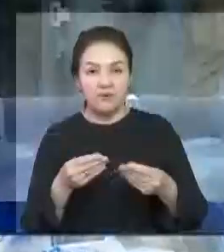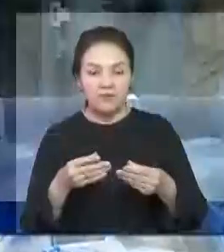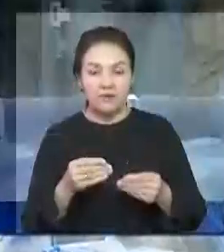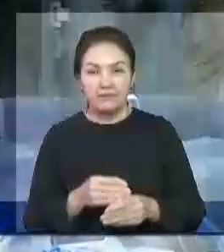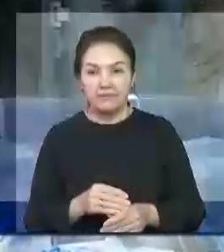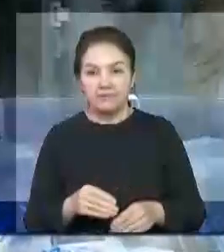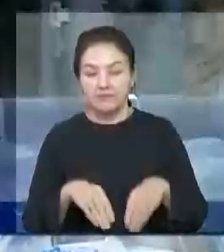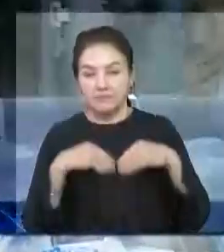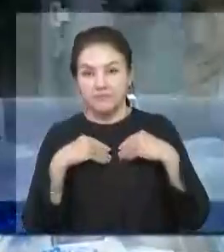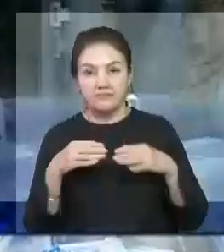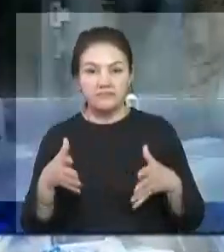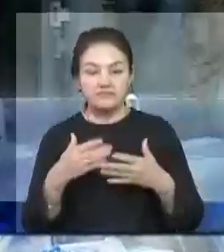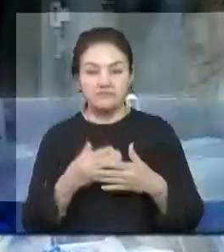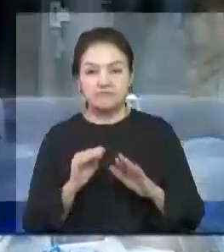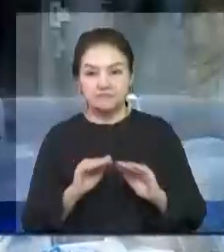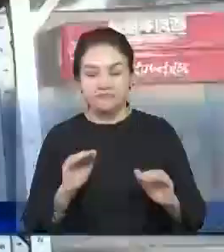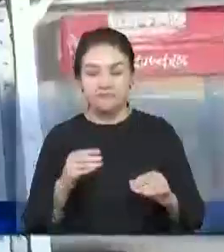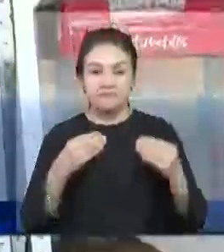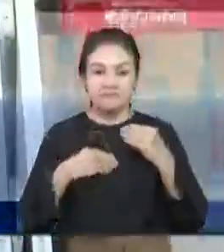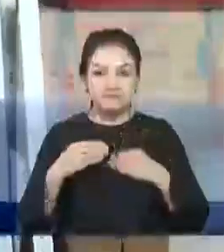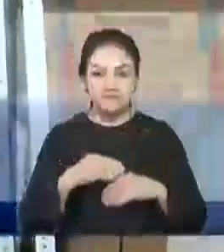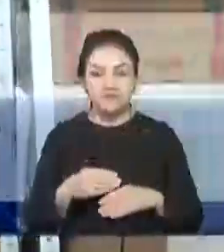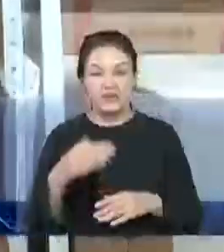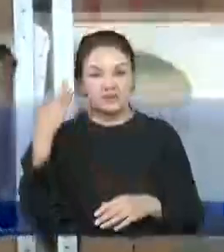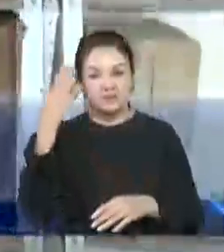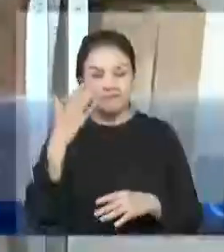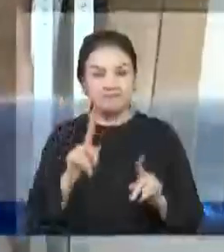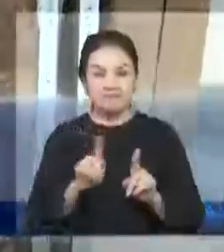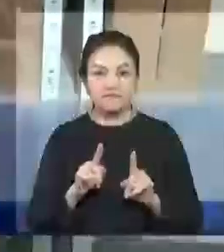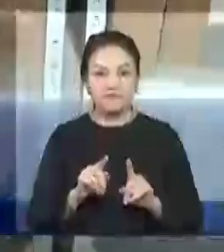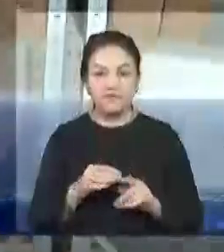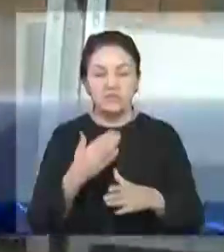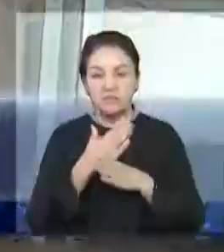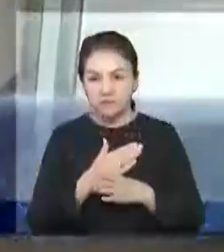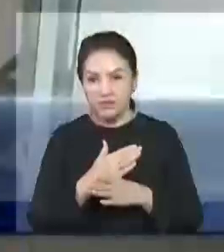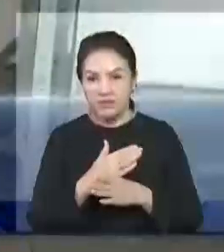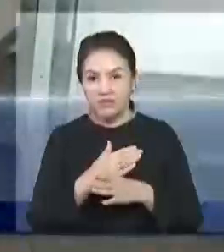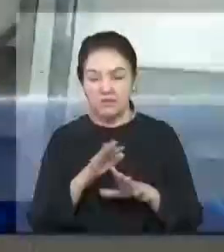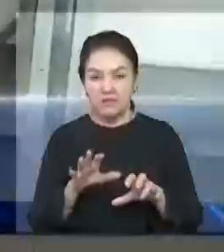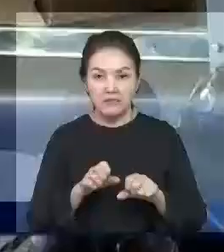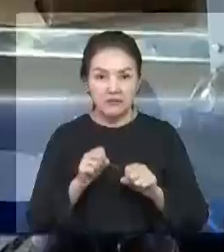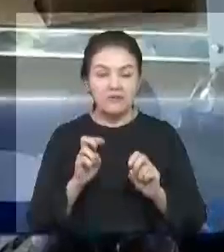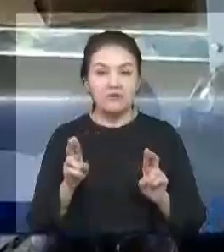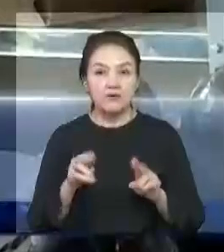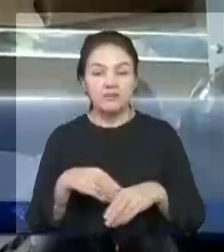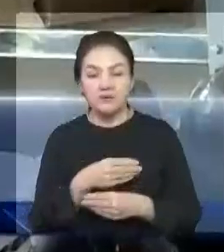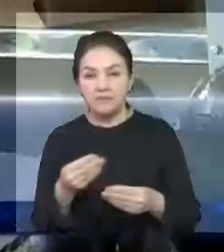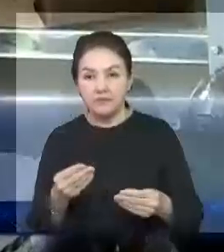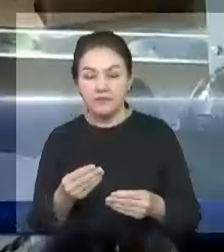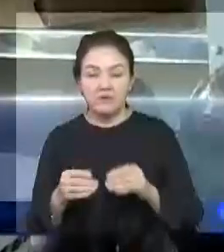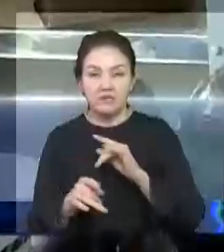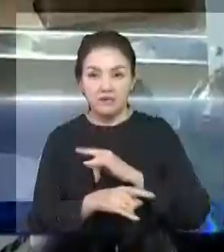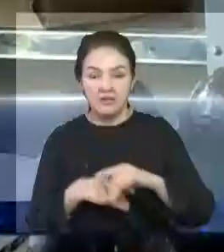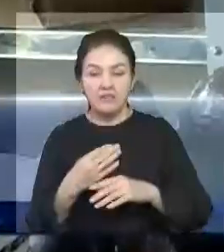одеяло, курпешки, детские вещи. Мнение некоторых людей о том, что гумпомощь якобы разбирается теми, кто ее раздает,